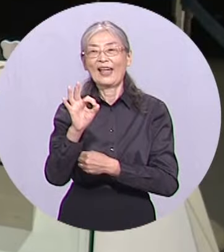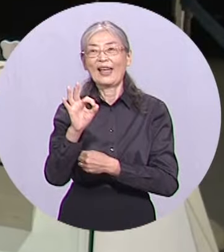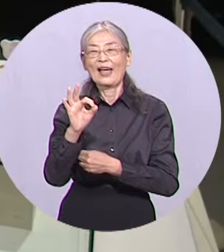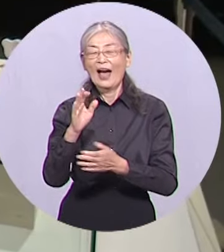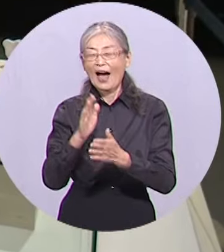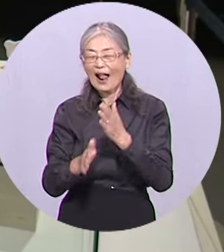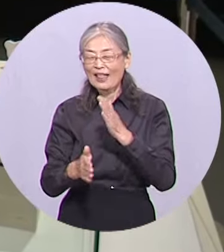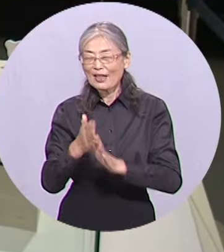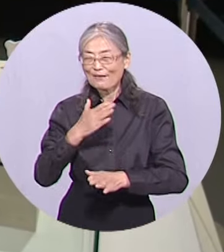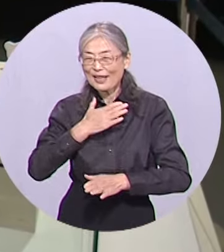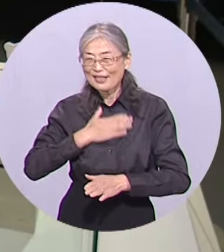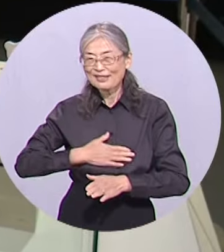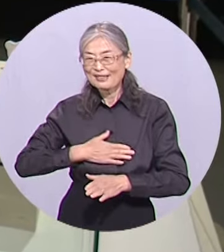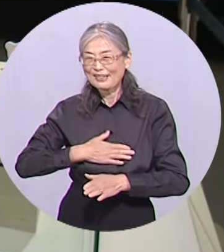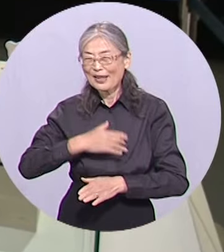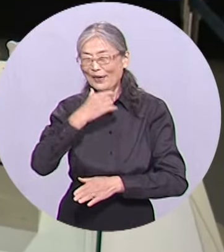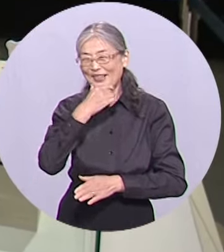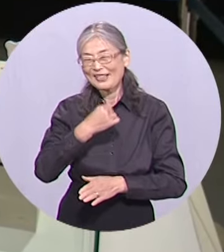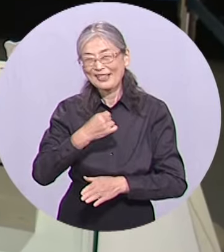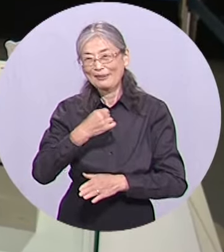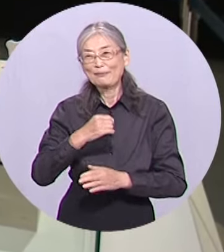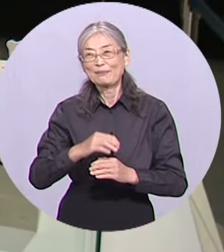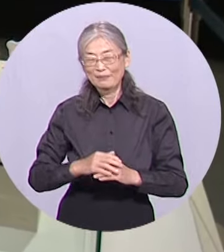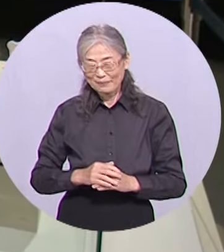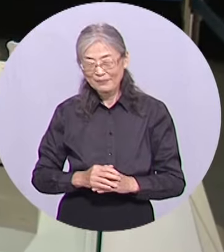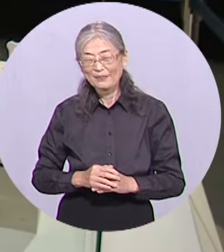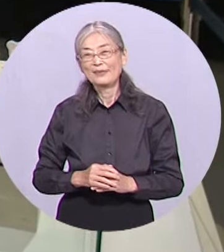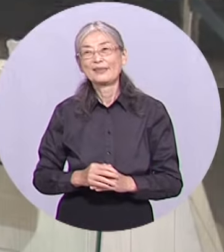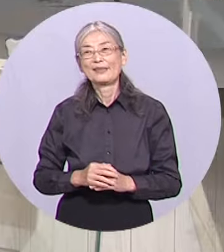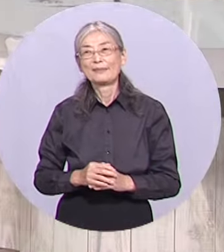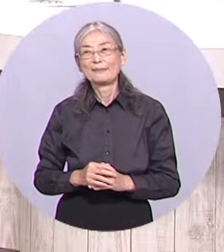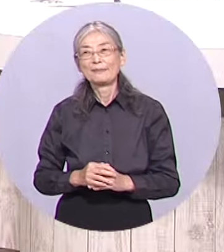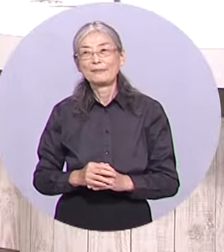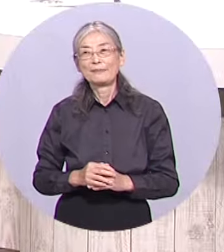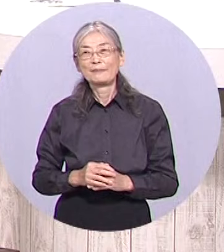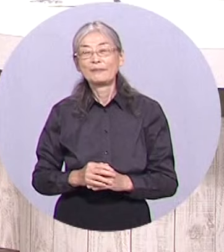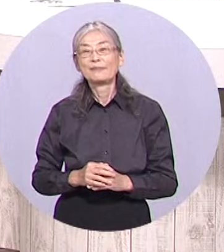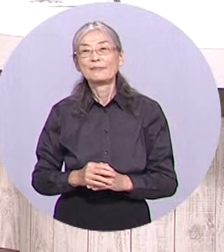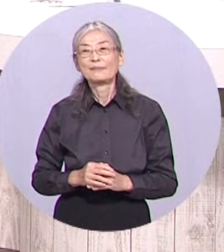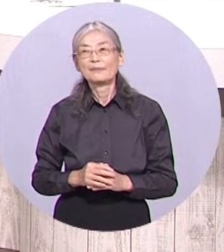知っていただく機会となれば大変嬉しいです。